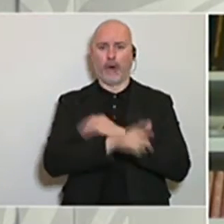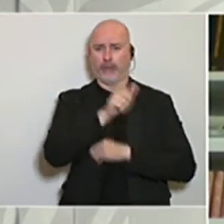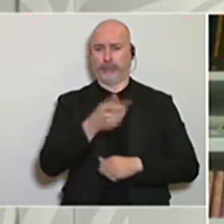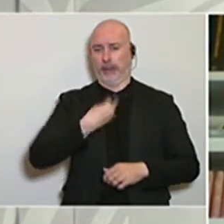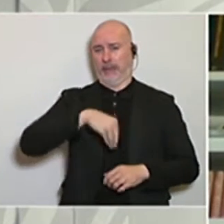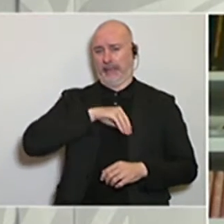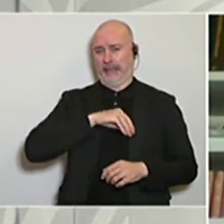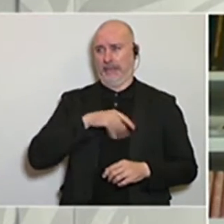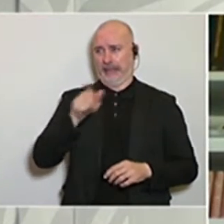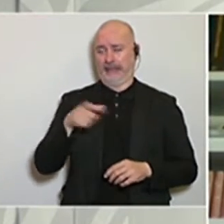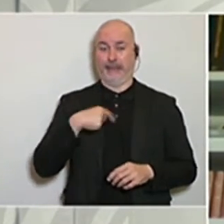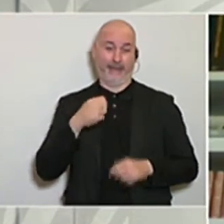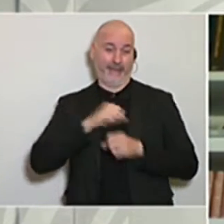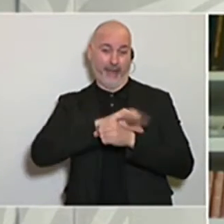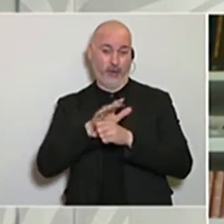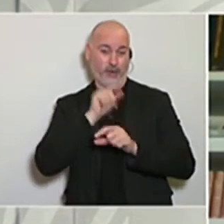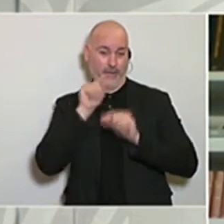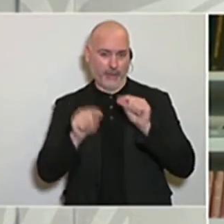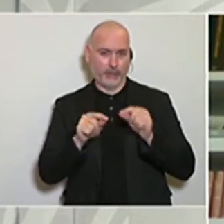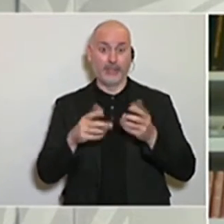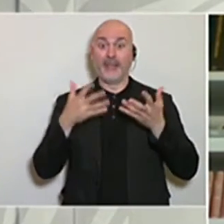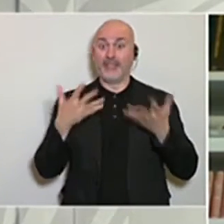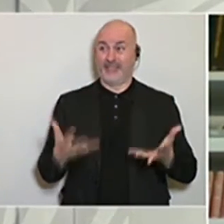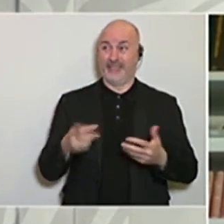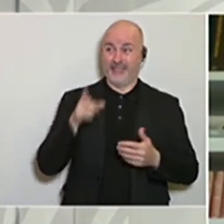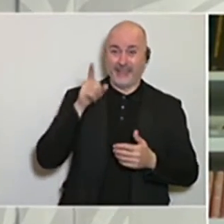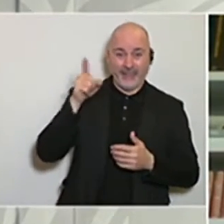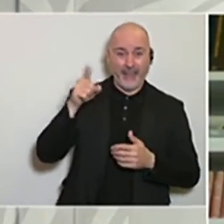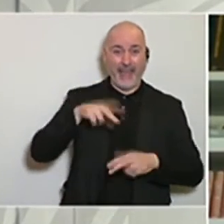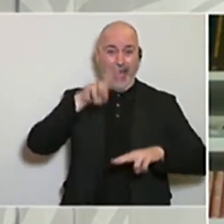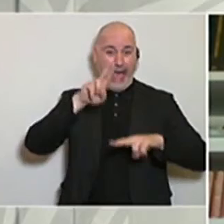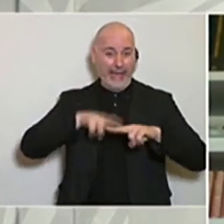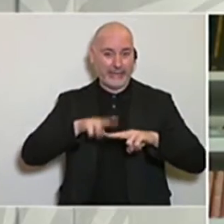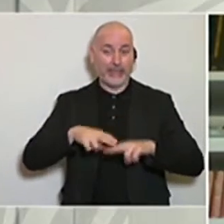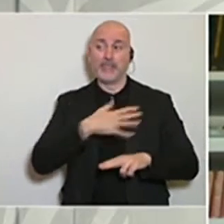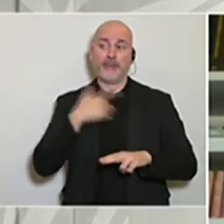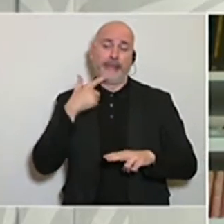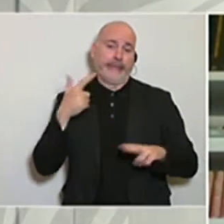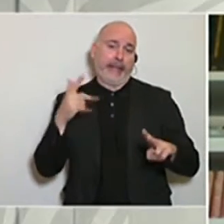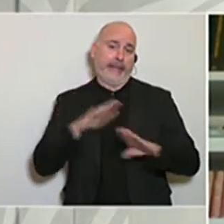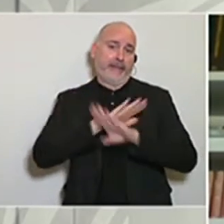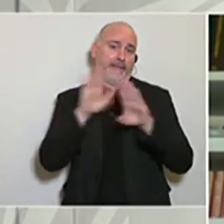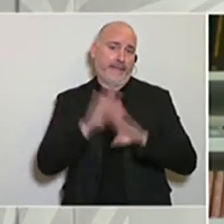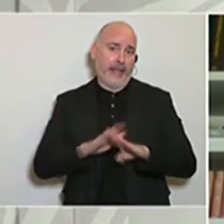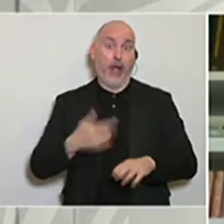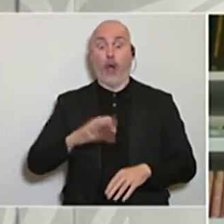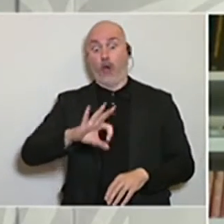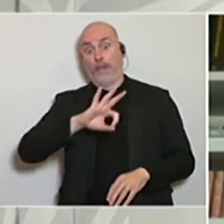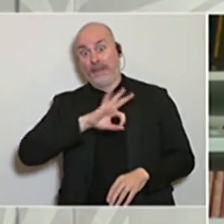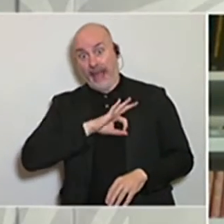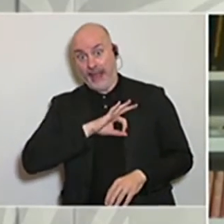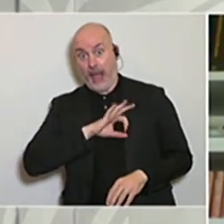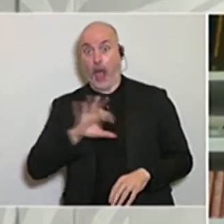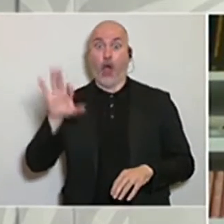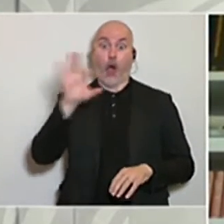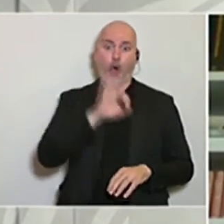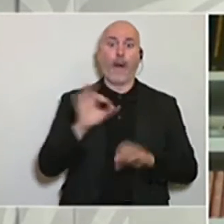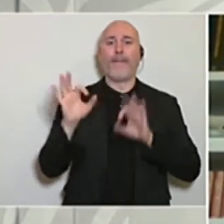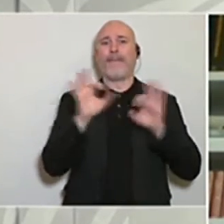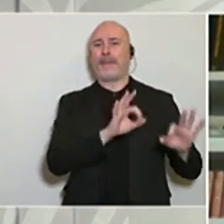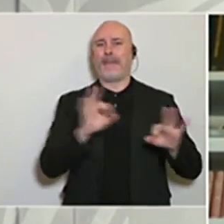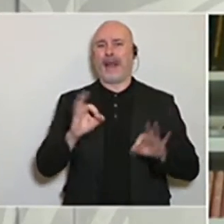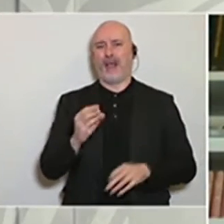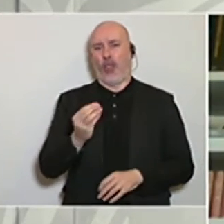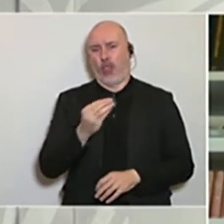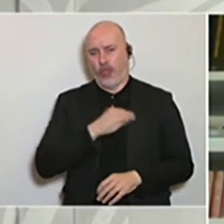coronavirus. Jo li pregunto, davant d'aquests actes que semblen finalistes, com donar una medalla d'or o bé preparar ja un dol,